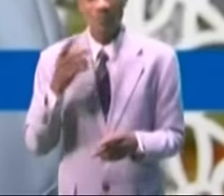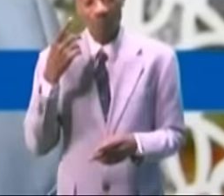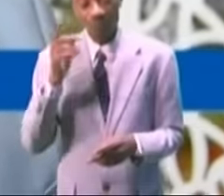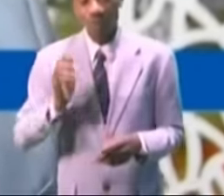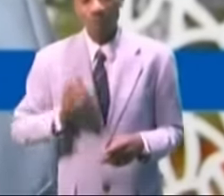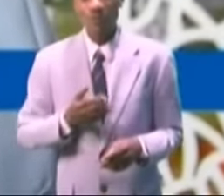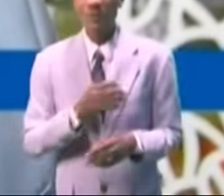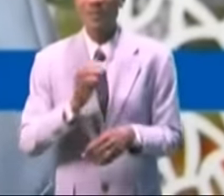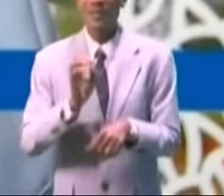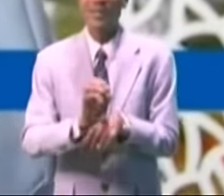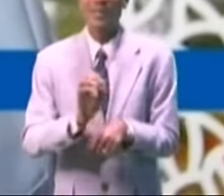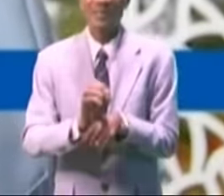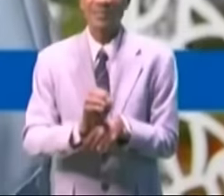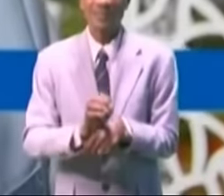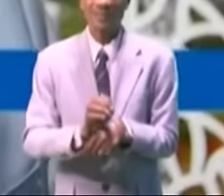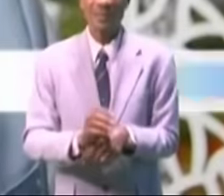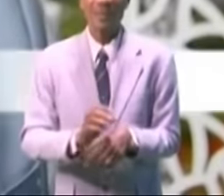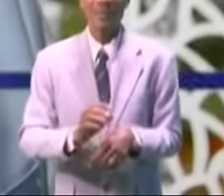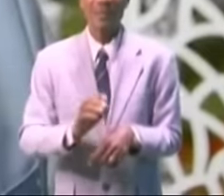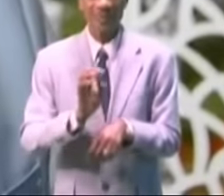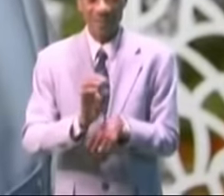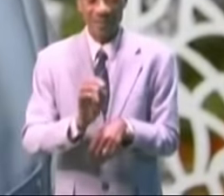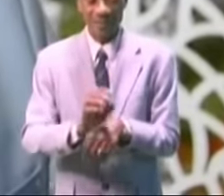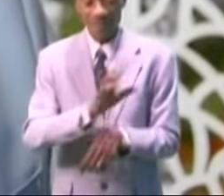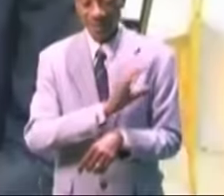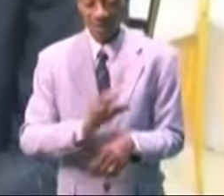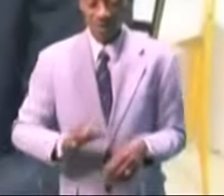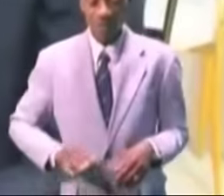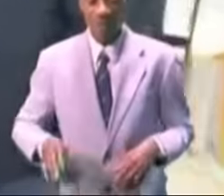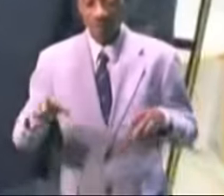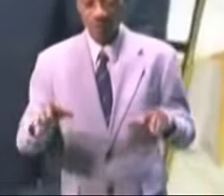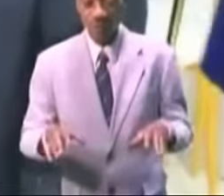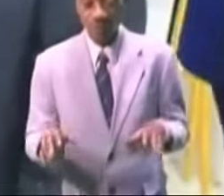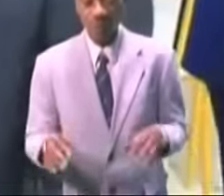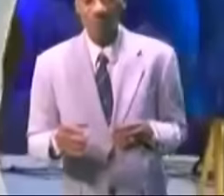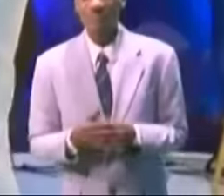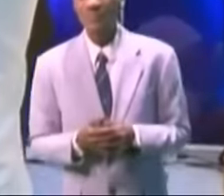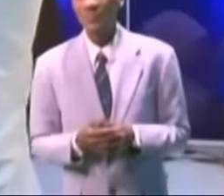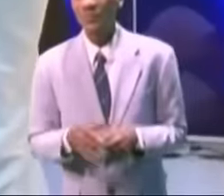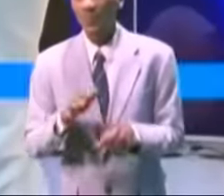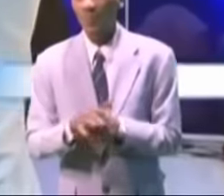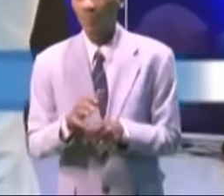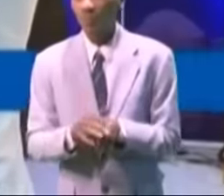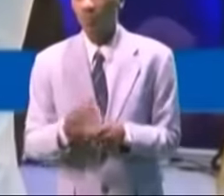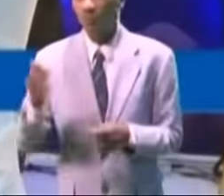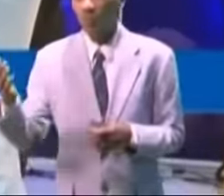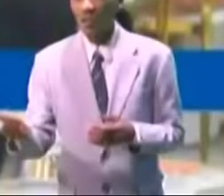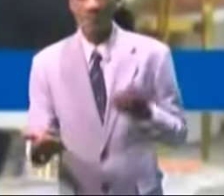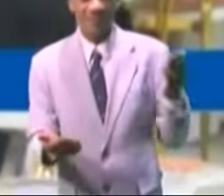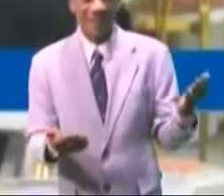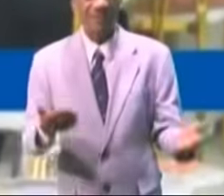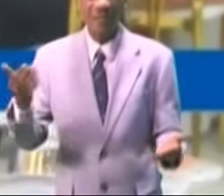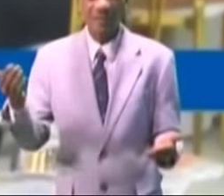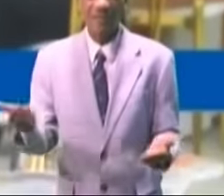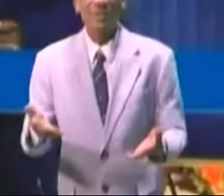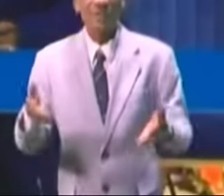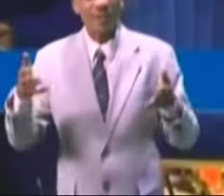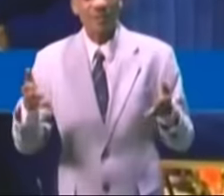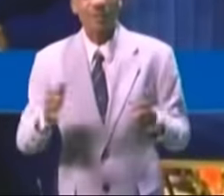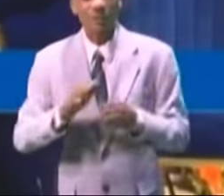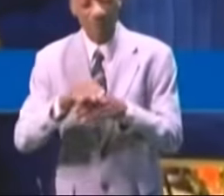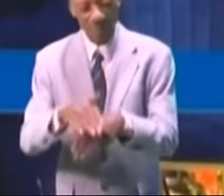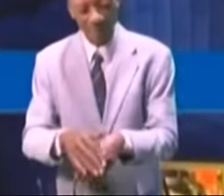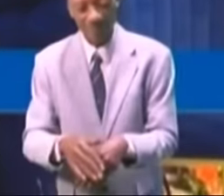ressources et beaucoup de choses pour que je sois ce que je sois aujourd'hui. Plusieurs invités de marque étaient présents à cette cérémonie pour témoigner